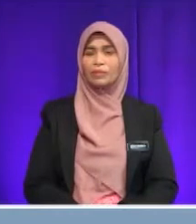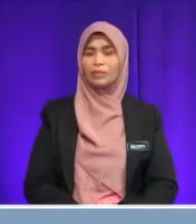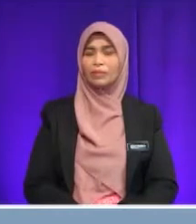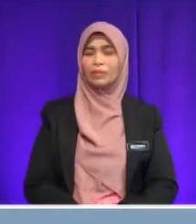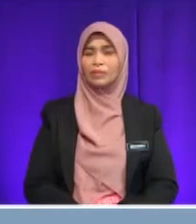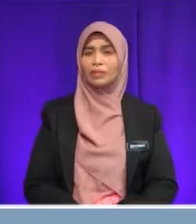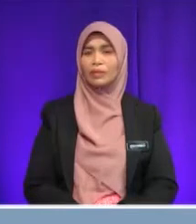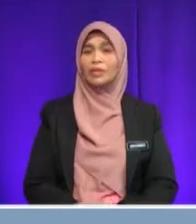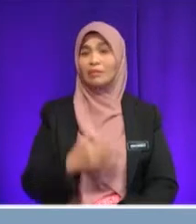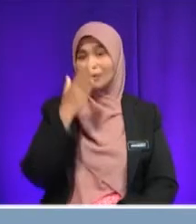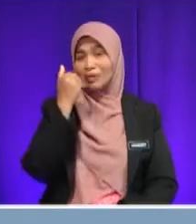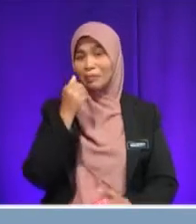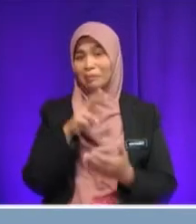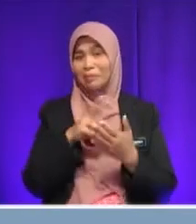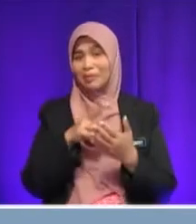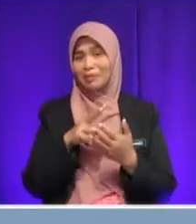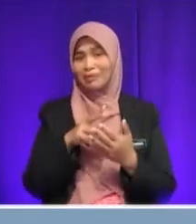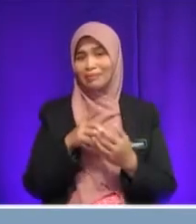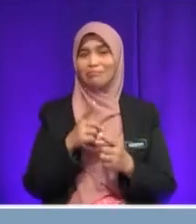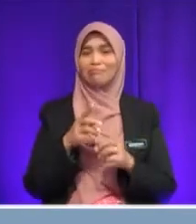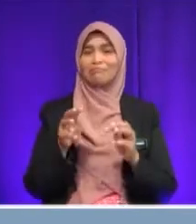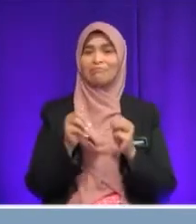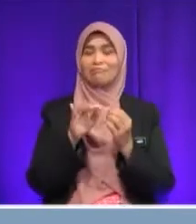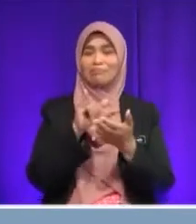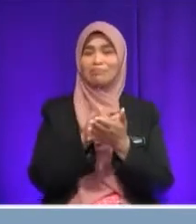kenapa-kenapa waktu dekat Maisaroh